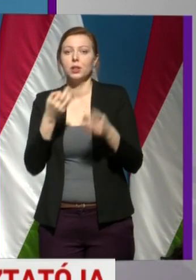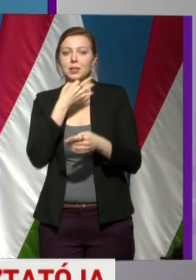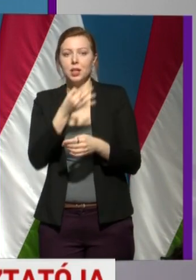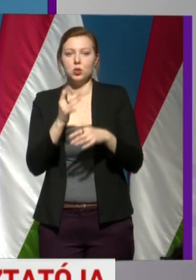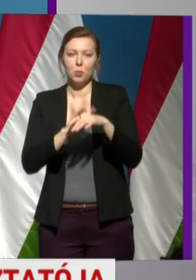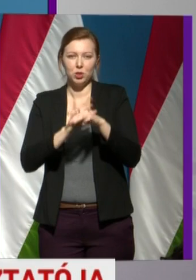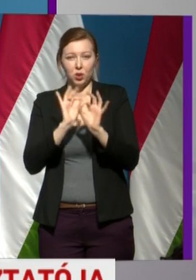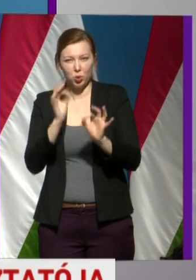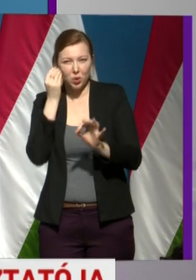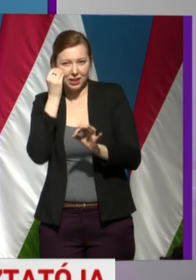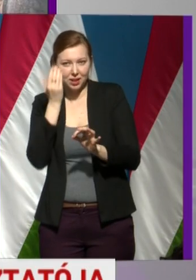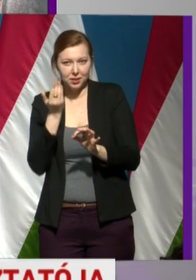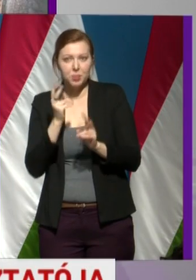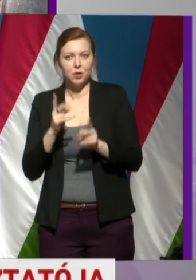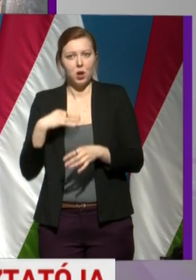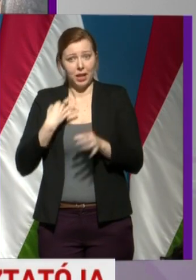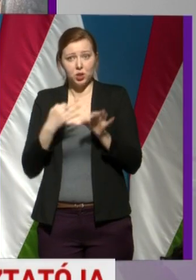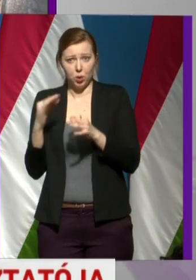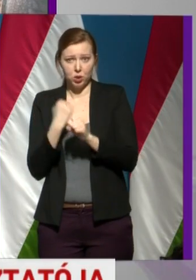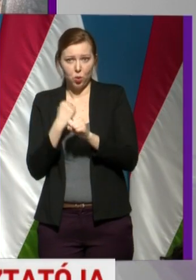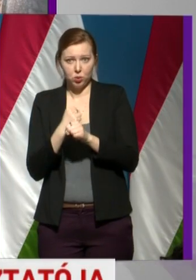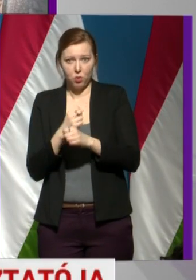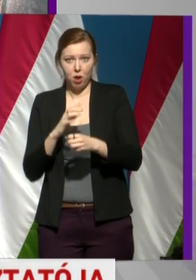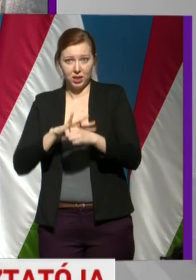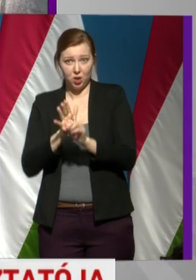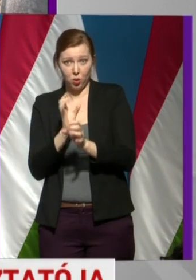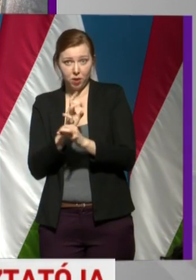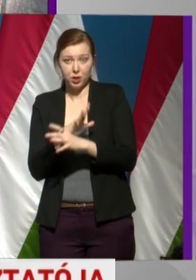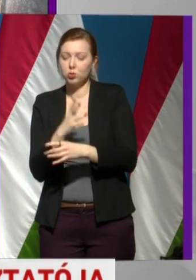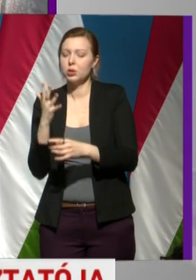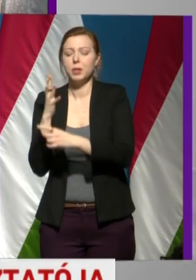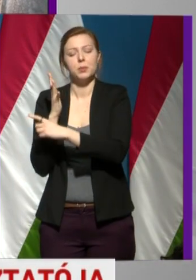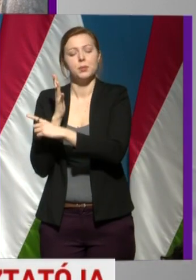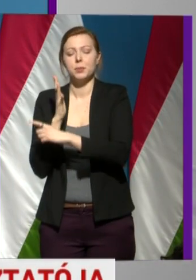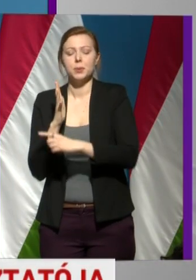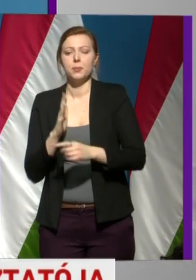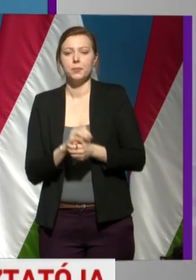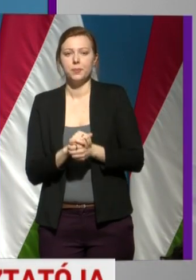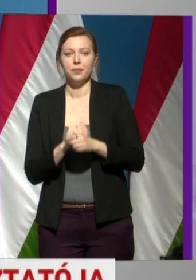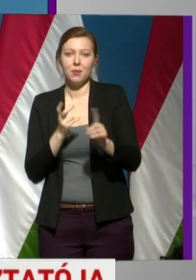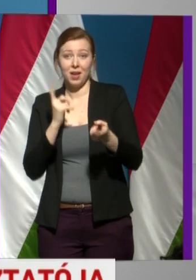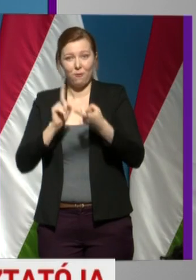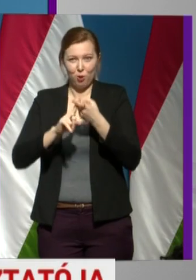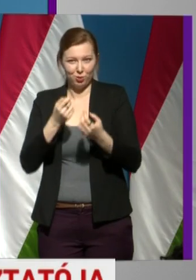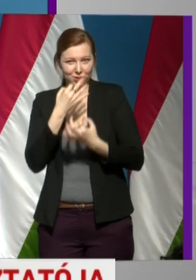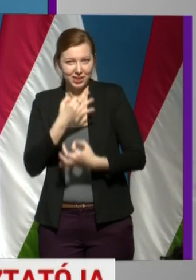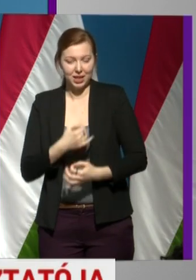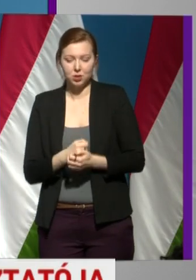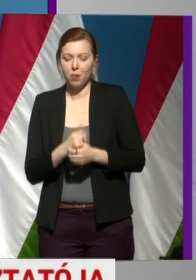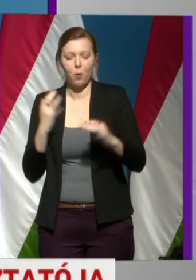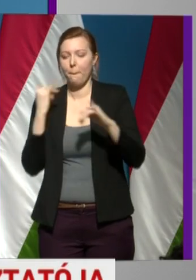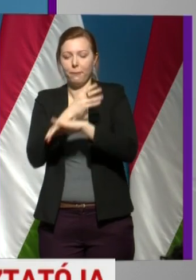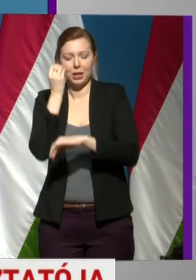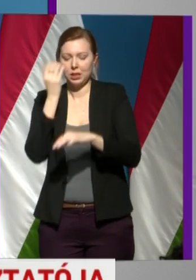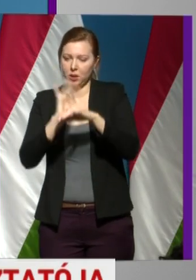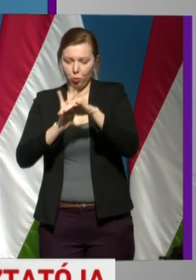Bocsánat, csak jól értettem, akkor van egészségügyi dolgozó, aki koronavírusos. Nem. Mert hogy erre vonatkozott a kérdés. Akkor